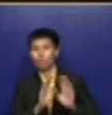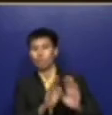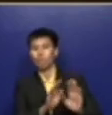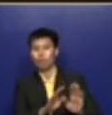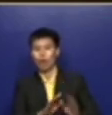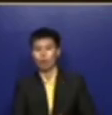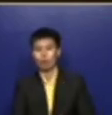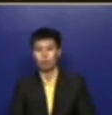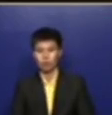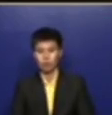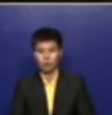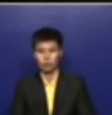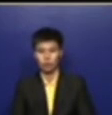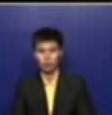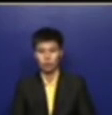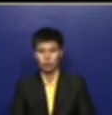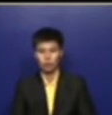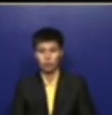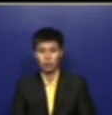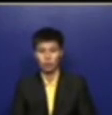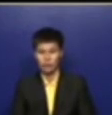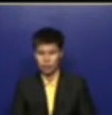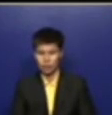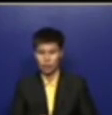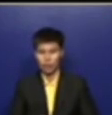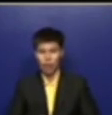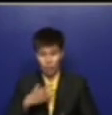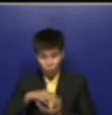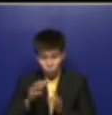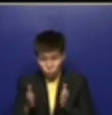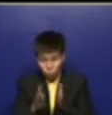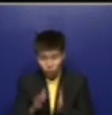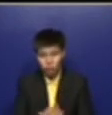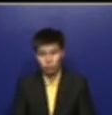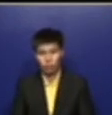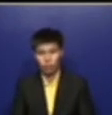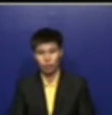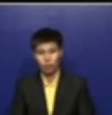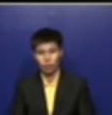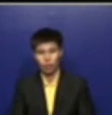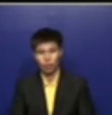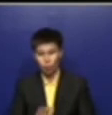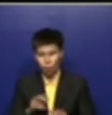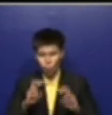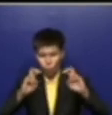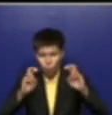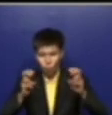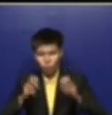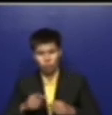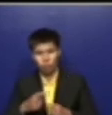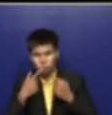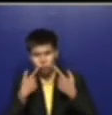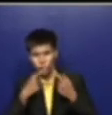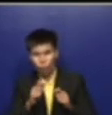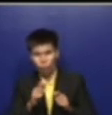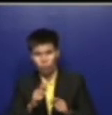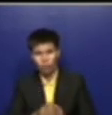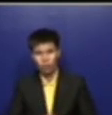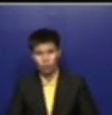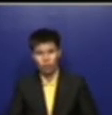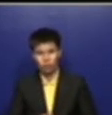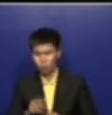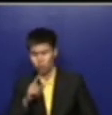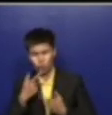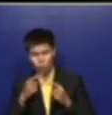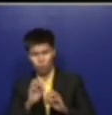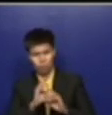ารพชนน่านศรีแก้วเพื่อไทยจังหวัดน ่านสั้นๆนะครับ ประเด็นที่ท่านมีตอบเนี่ยท่านไม่ยืนยันนะครับว่าจะไม่ใช้กำลังไม่เป็นไรท่านพู